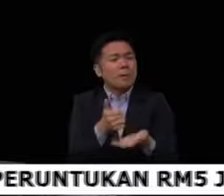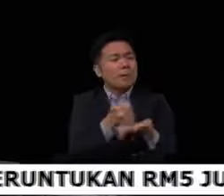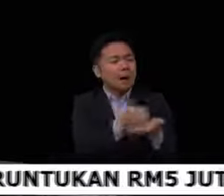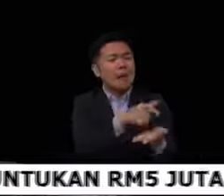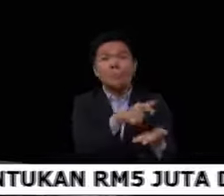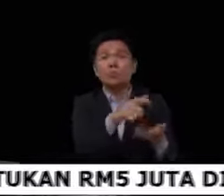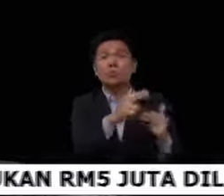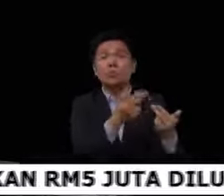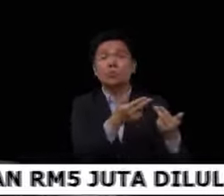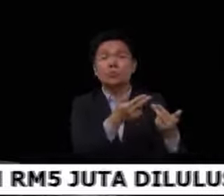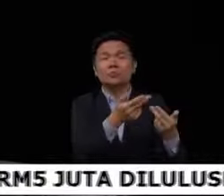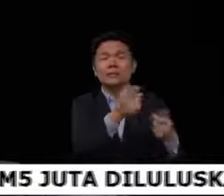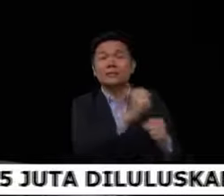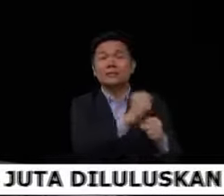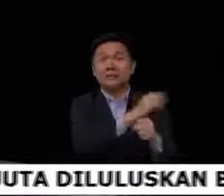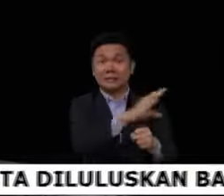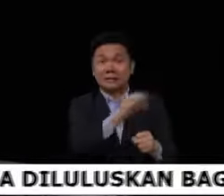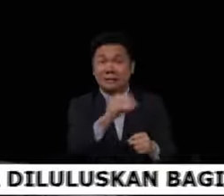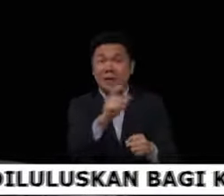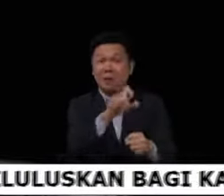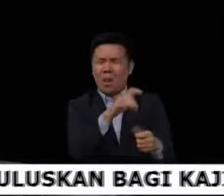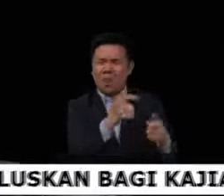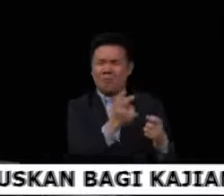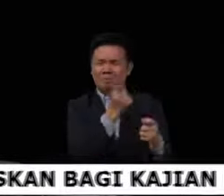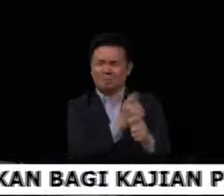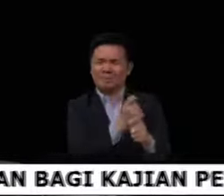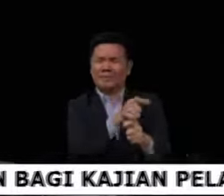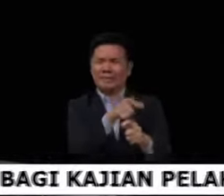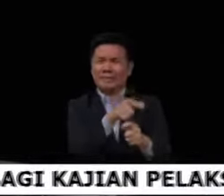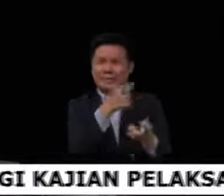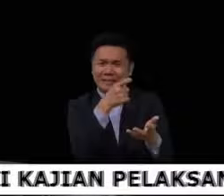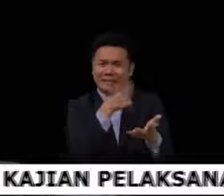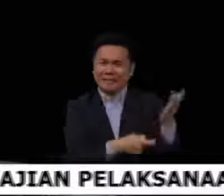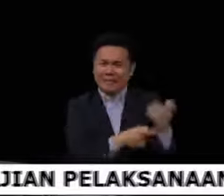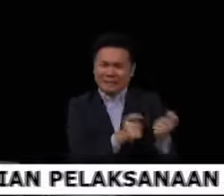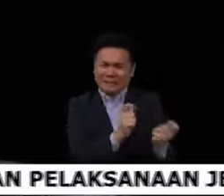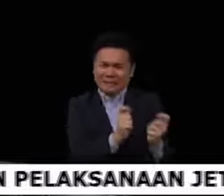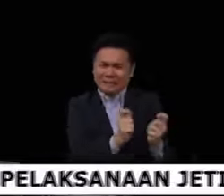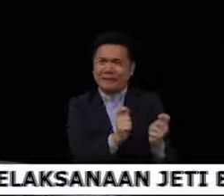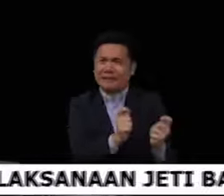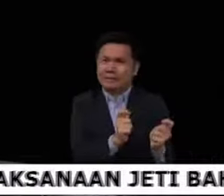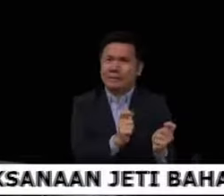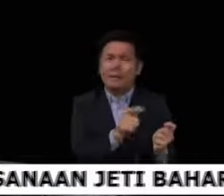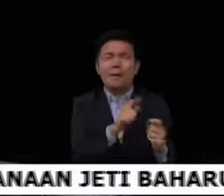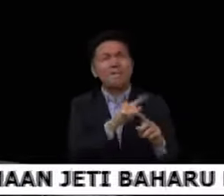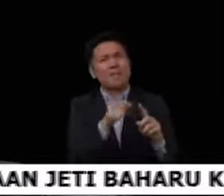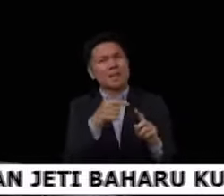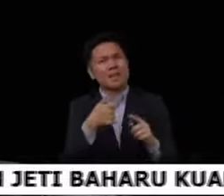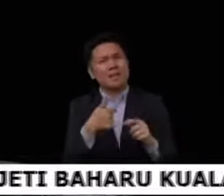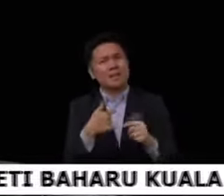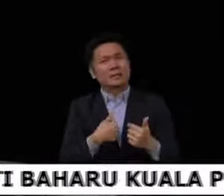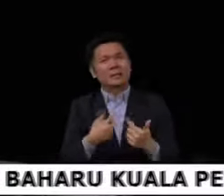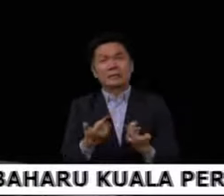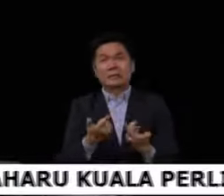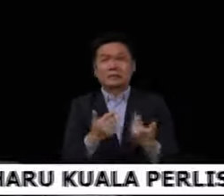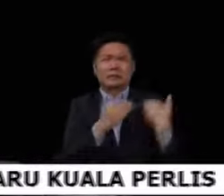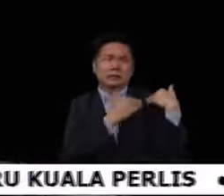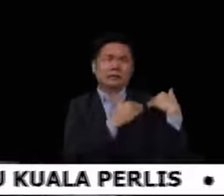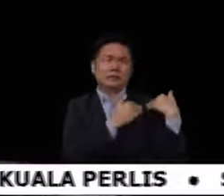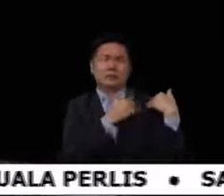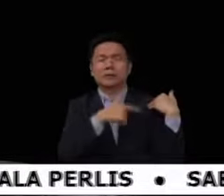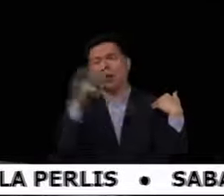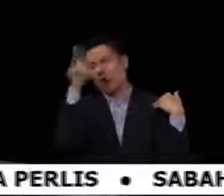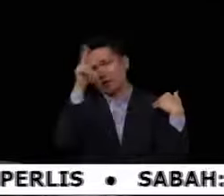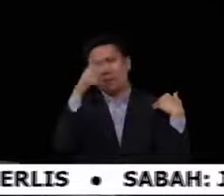kontraktor supaya dengan itu Harga itu dapat dikekalkan pada yang sedia ada tapi sudah pasti ada cross yang ditanggung oleh